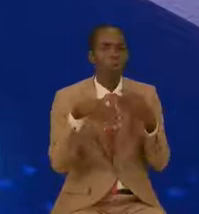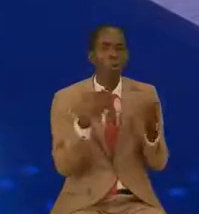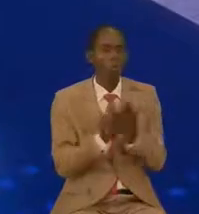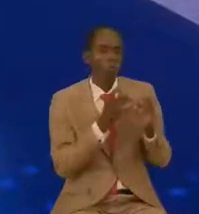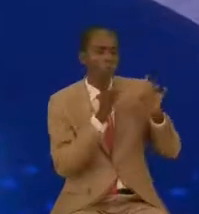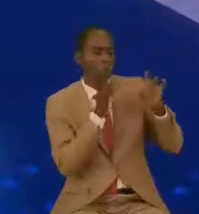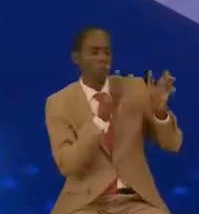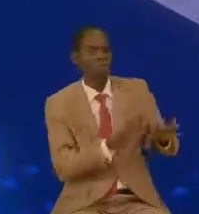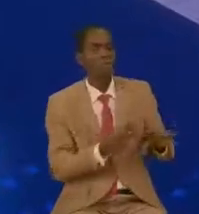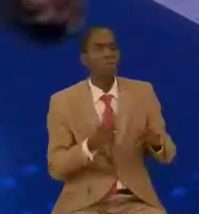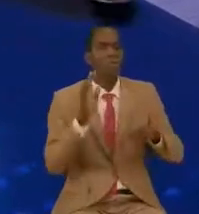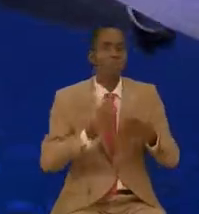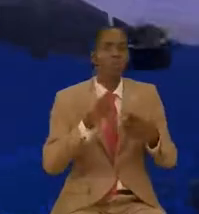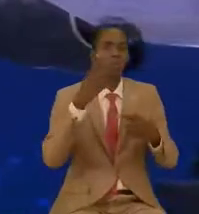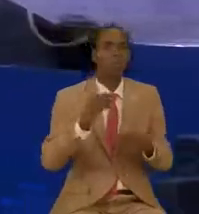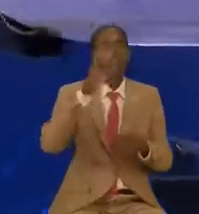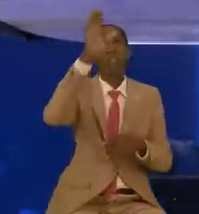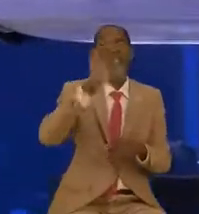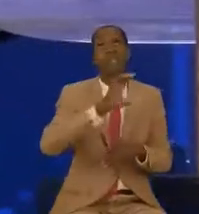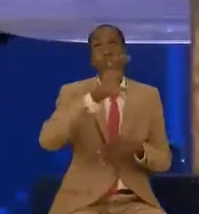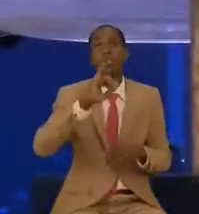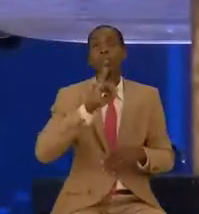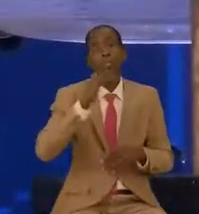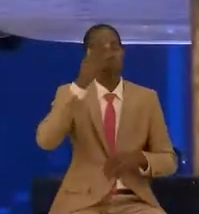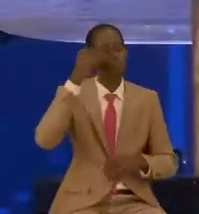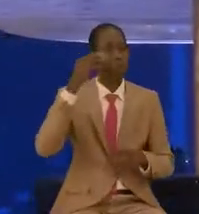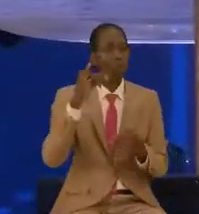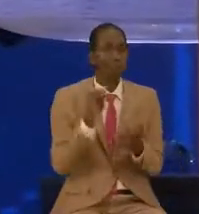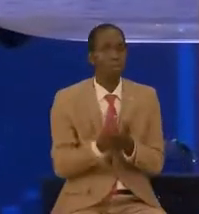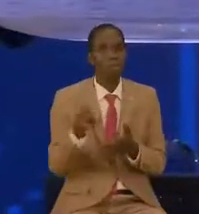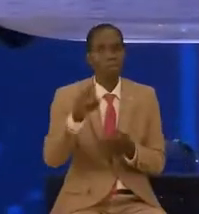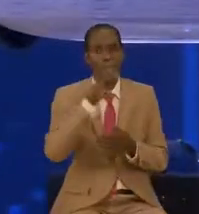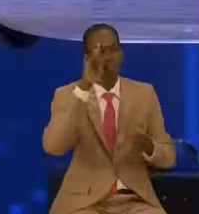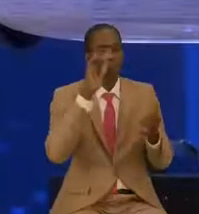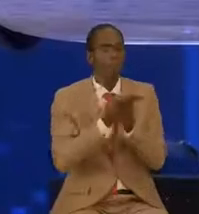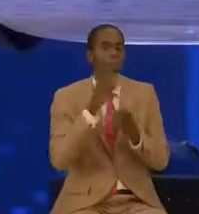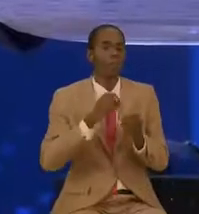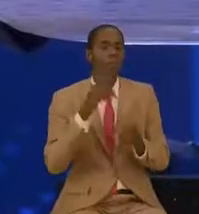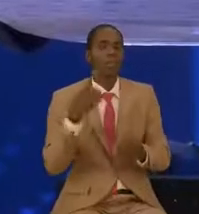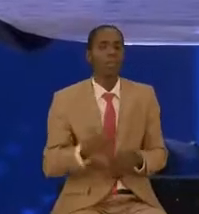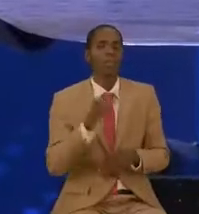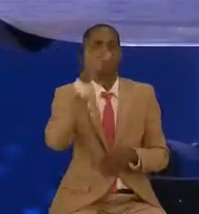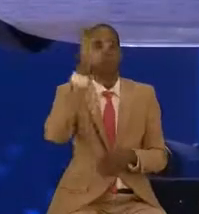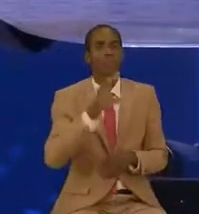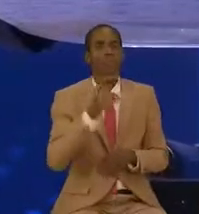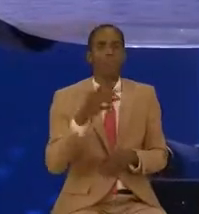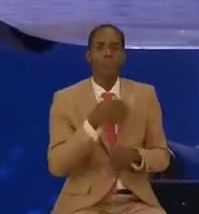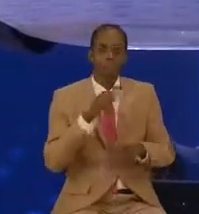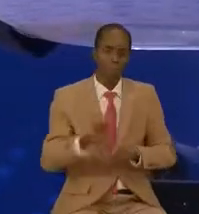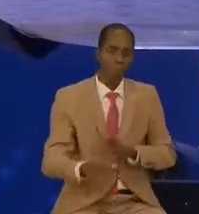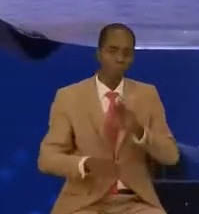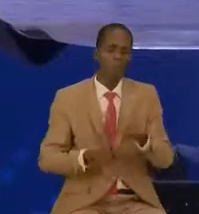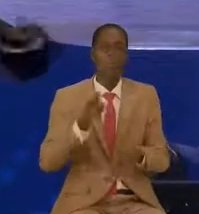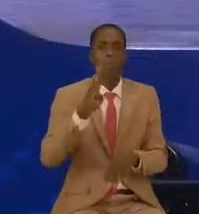la haine à la croix. À cause de cela, maintenant, tu crois à la croix et tu marches par